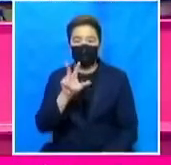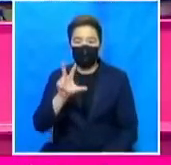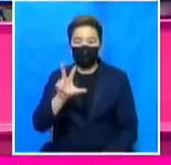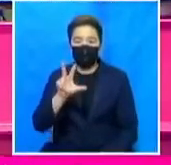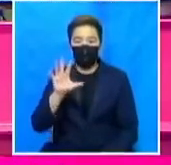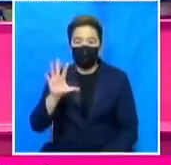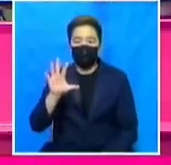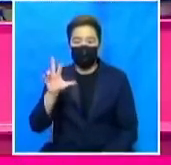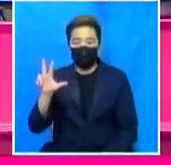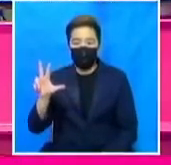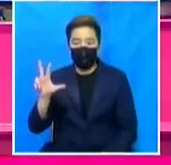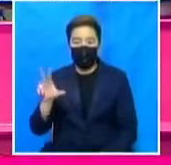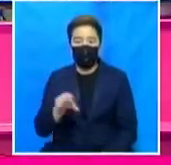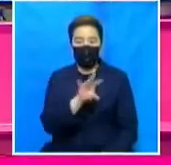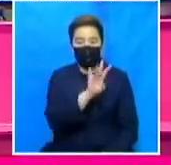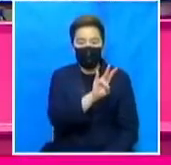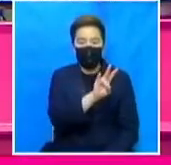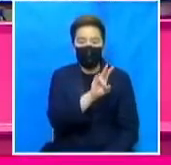7-171-353